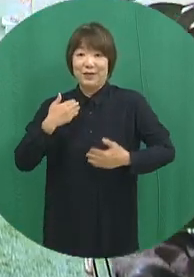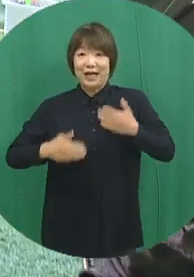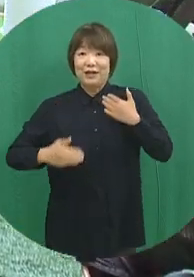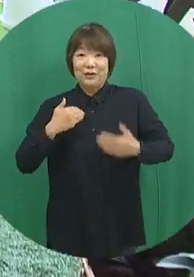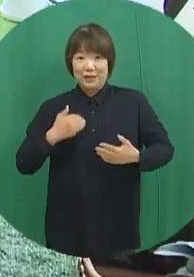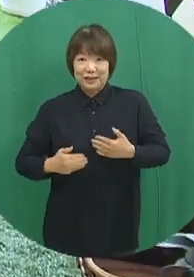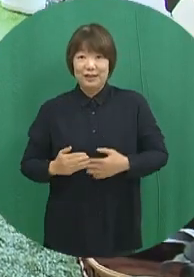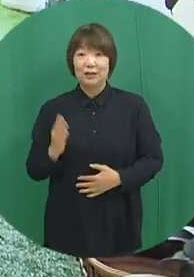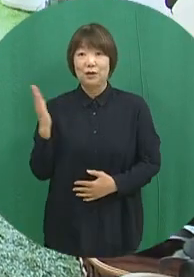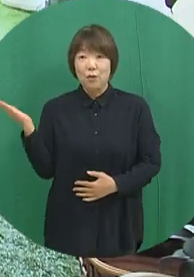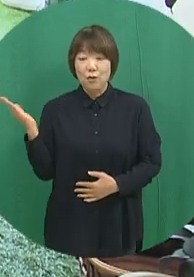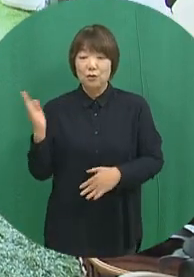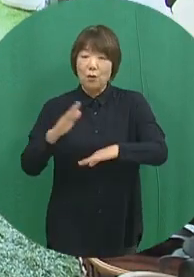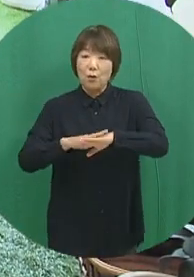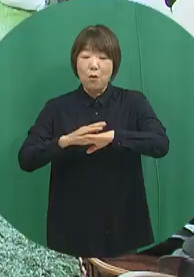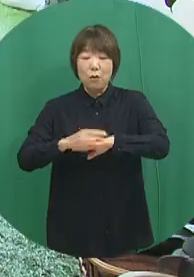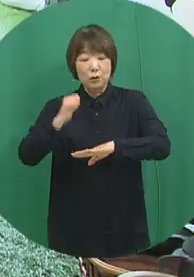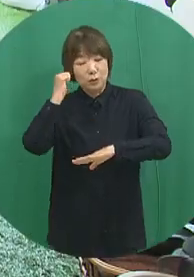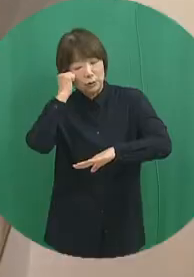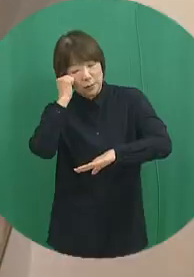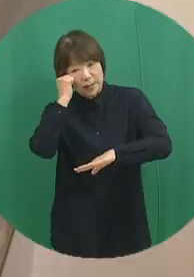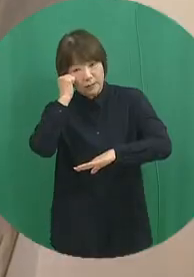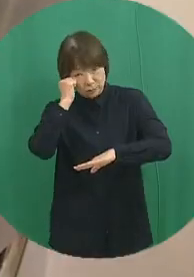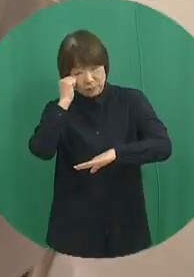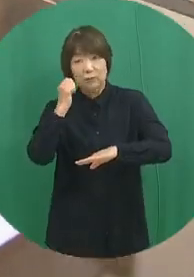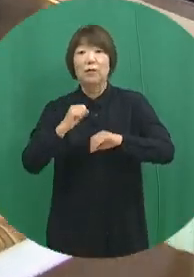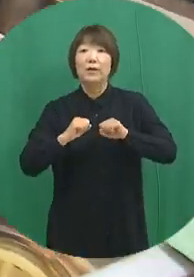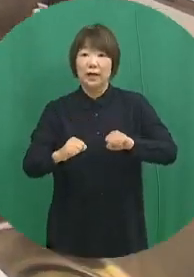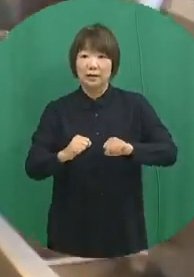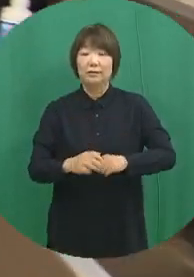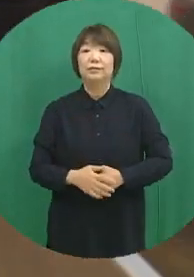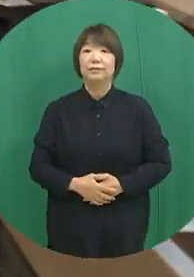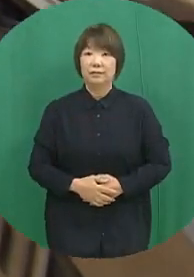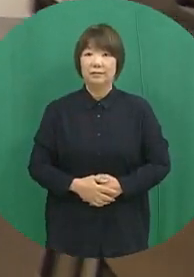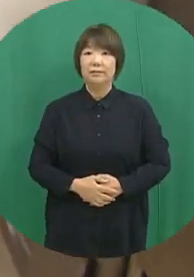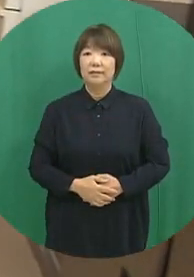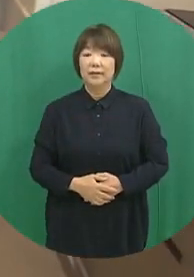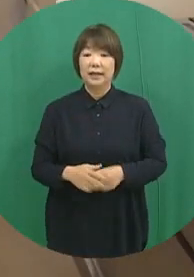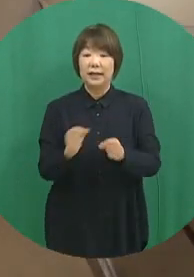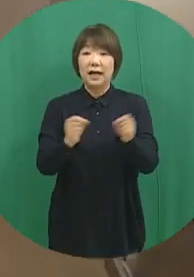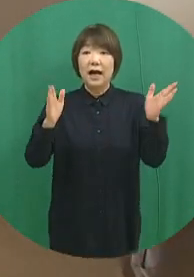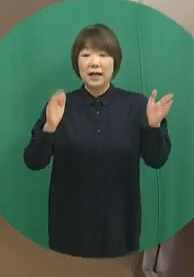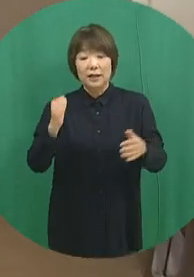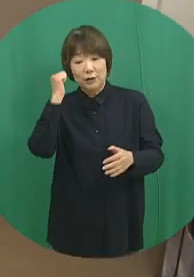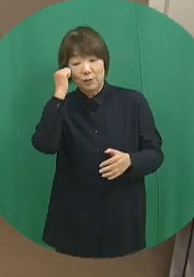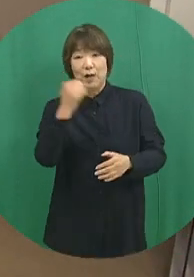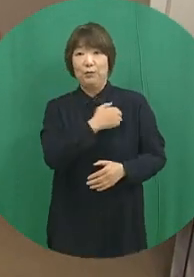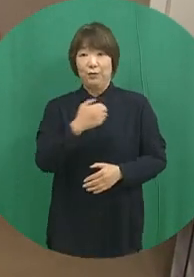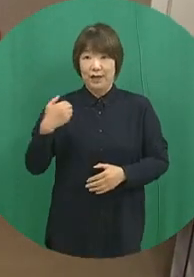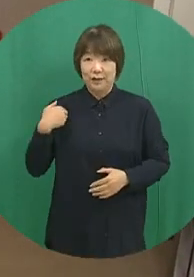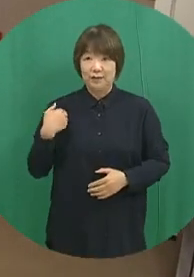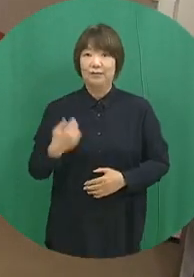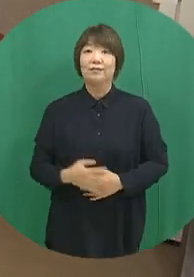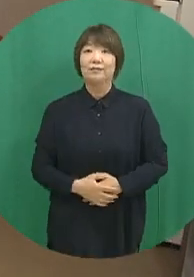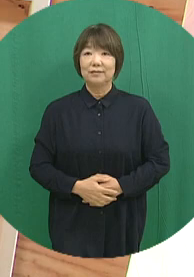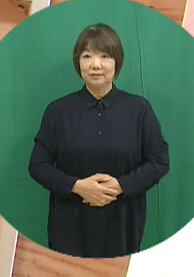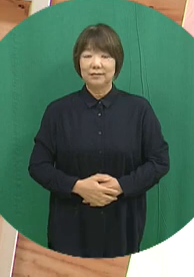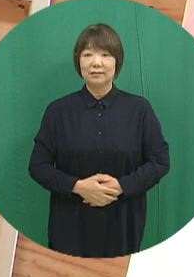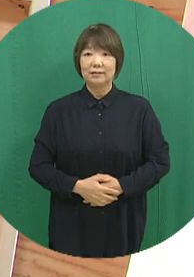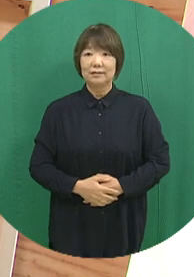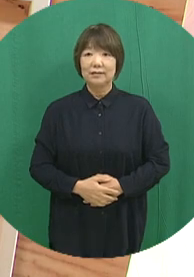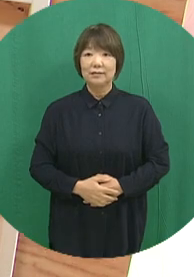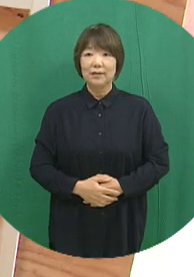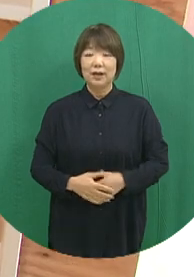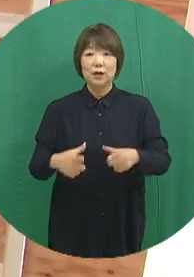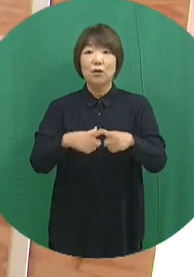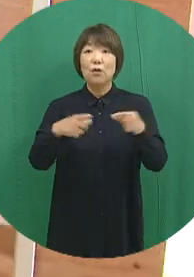リビングという新しい宿泊スタイルを取り入れました。長期滞在も可能なんですって。 多分日